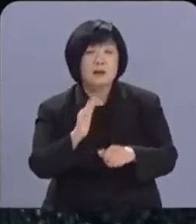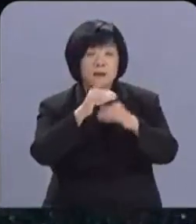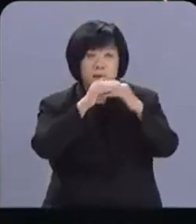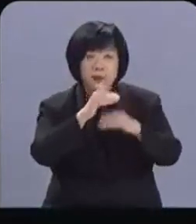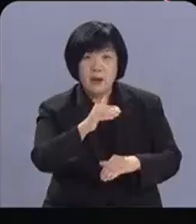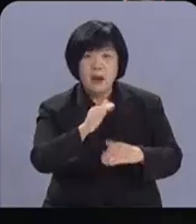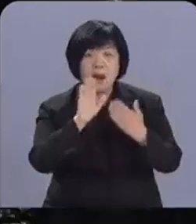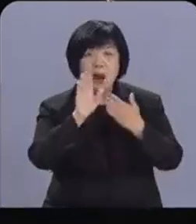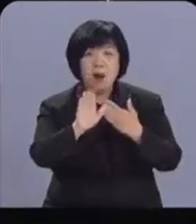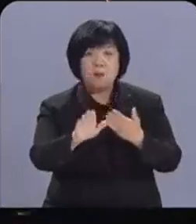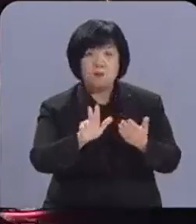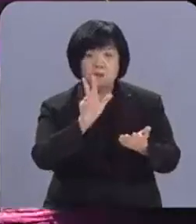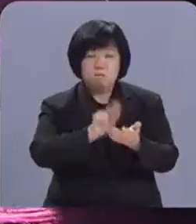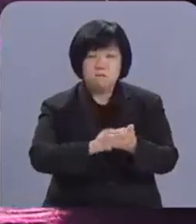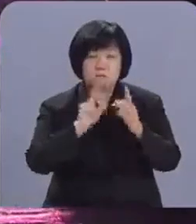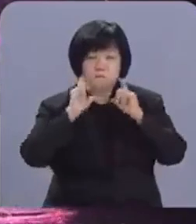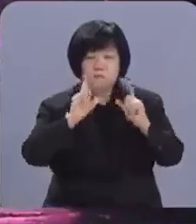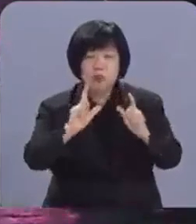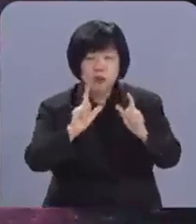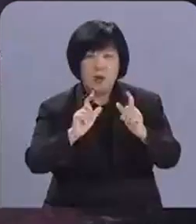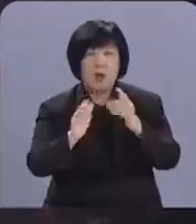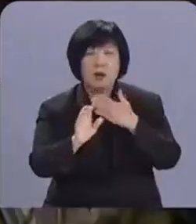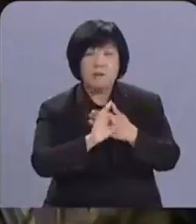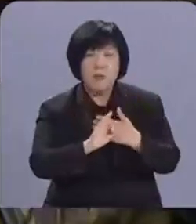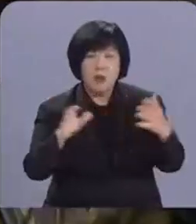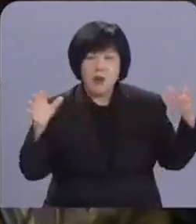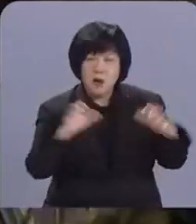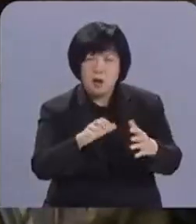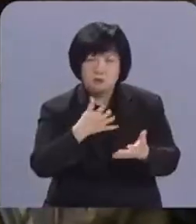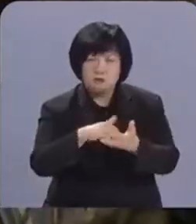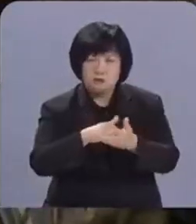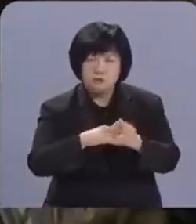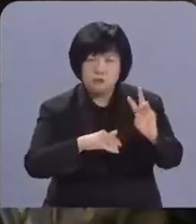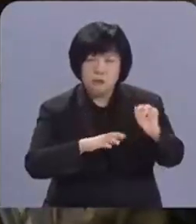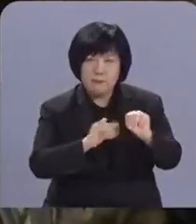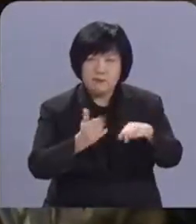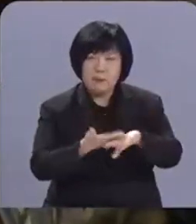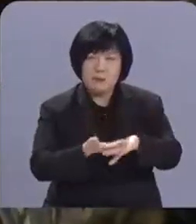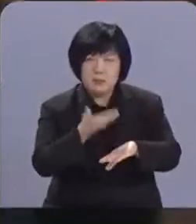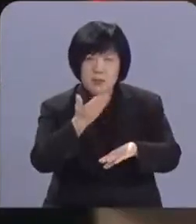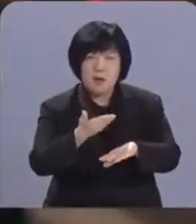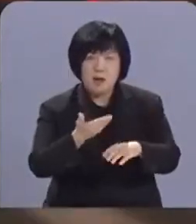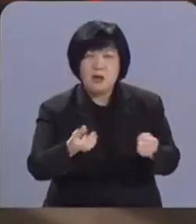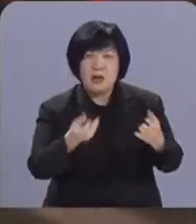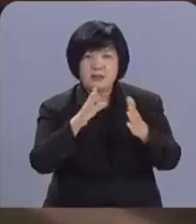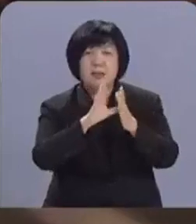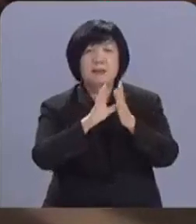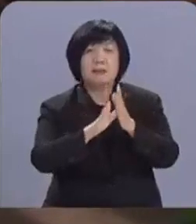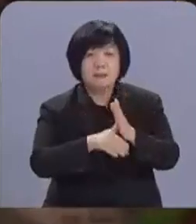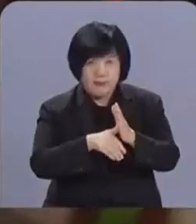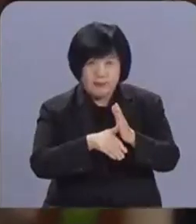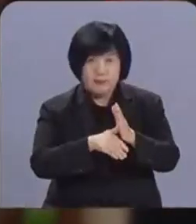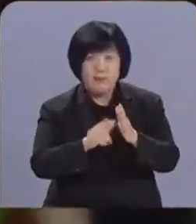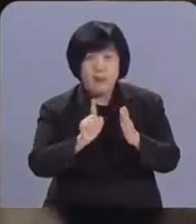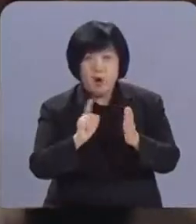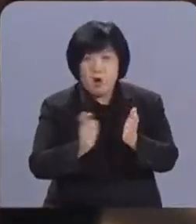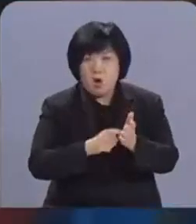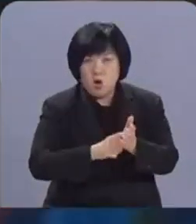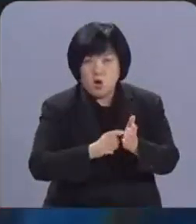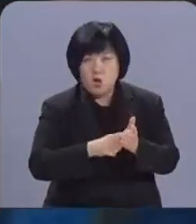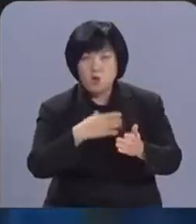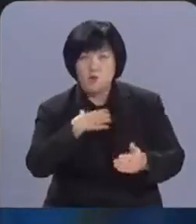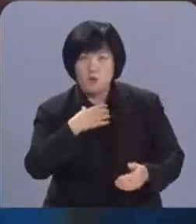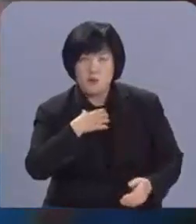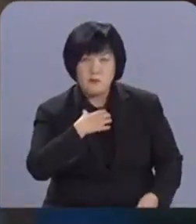앞으로 조례안이 공포되면 하루 운집 인원이 3만 명을 넘는 행사 때 당국은 안전과 응급대책, 위험시설